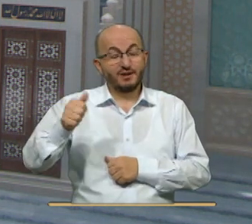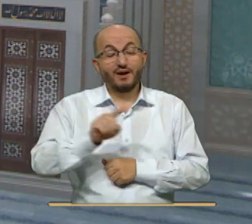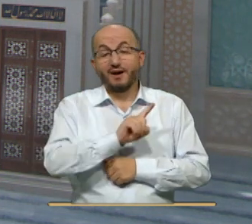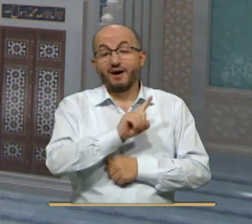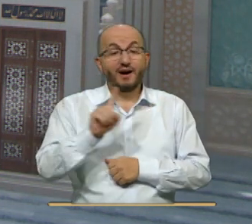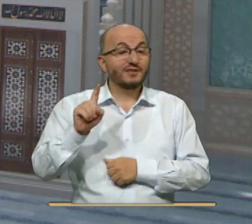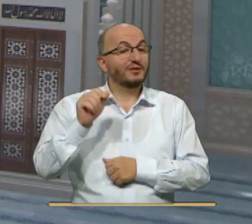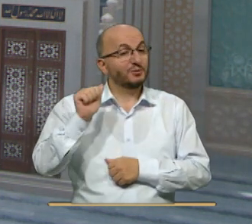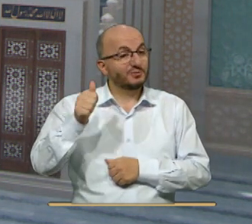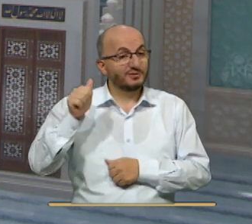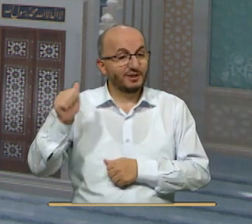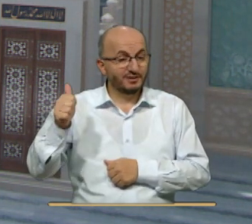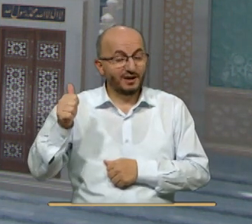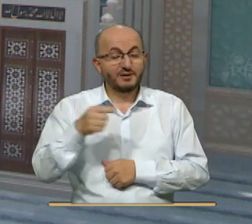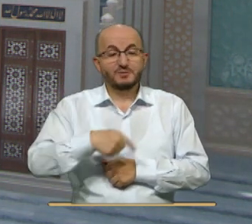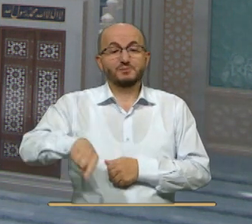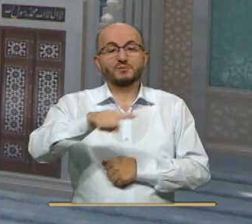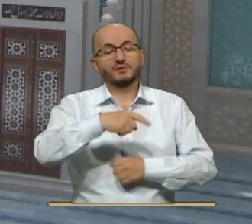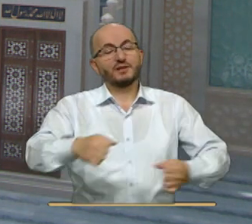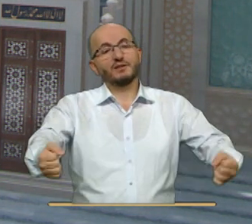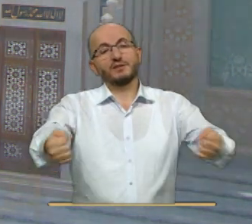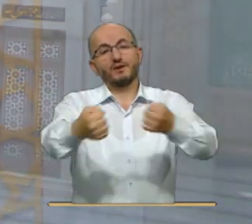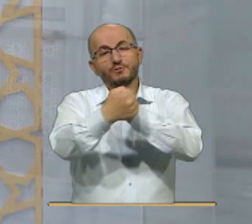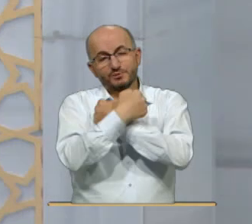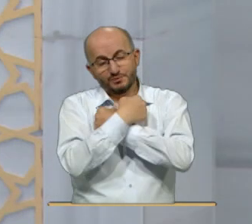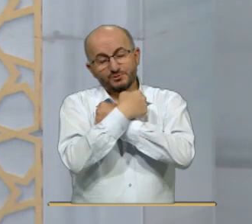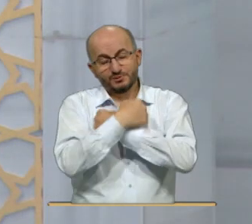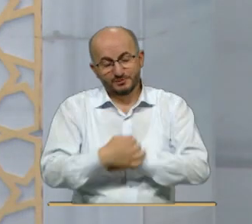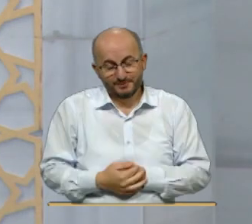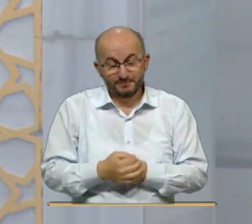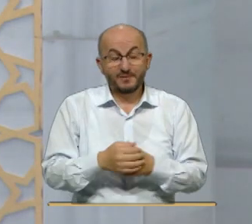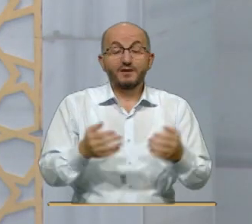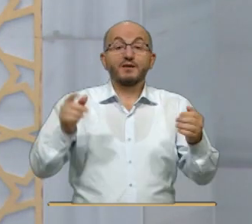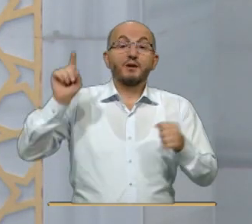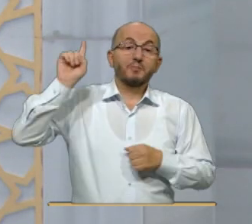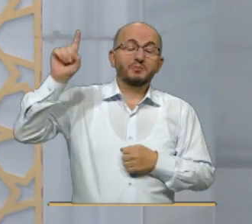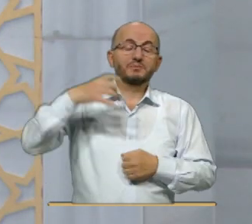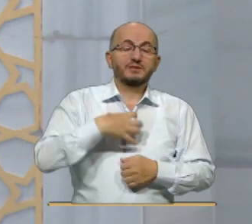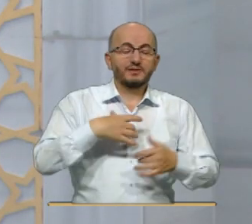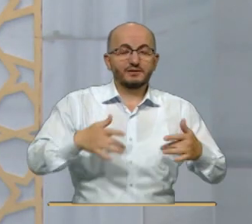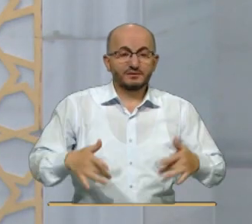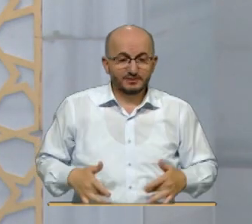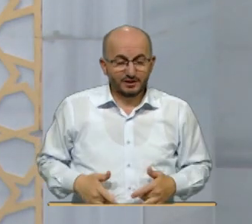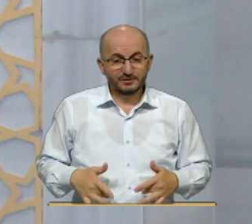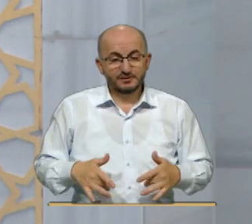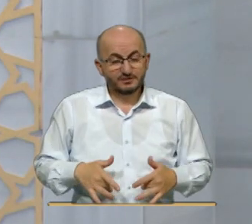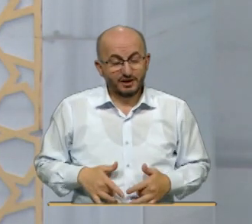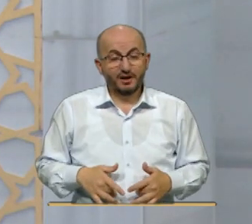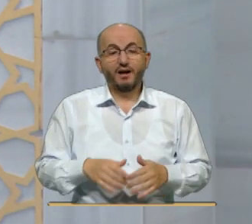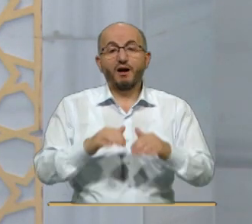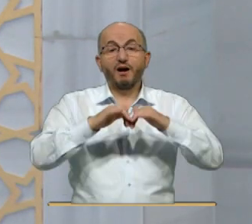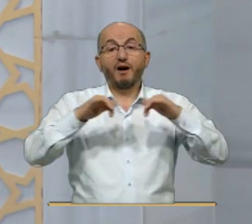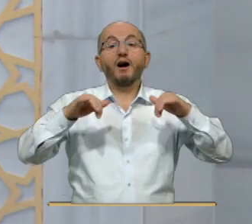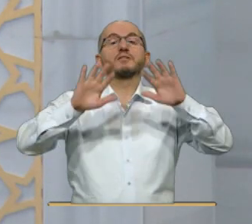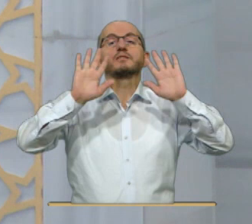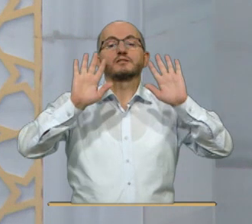hayırlı günlere bizleri kavuştursun. Rabbim kendi rızasından